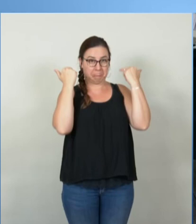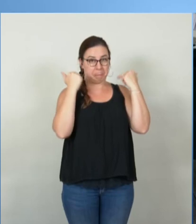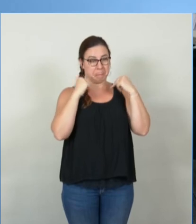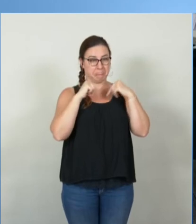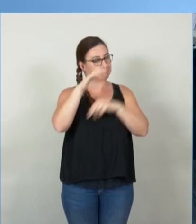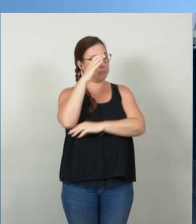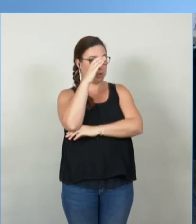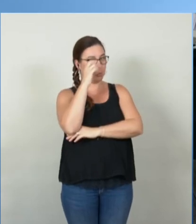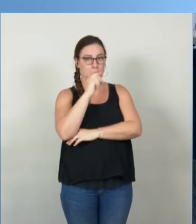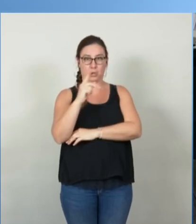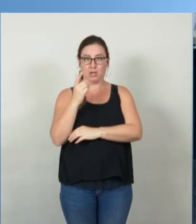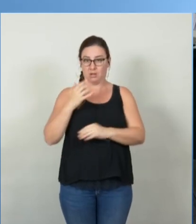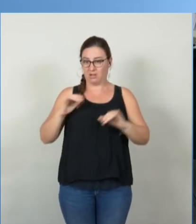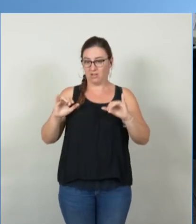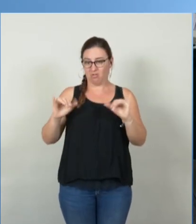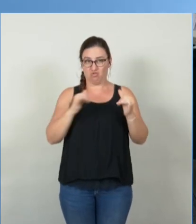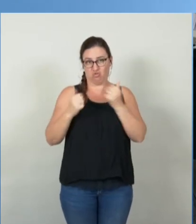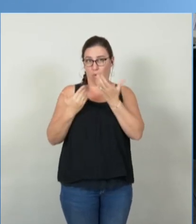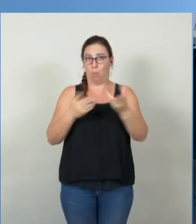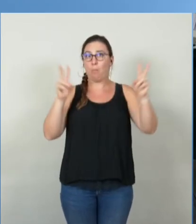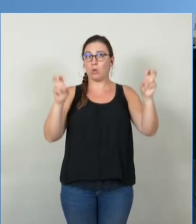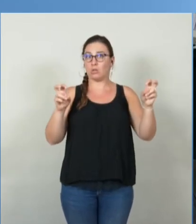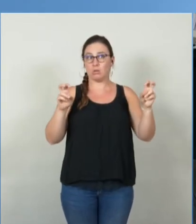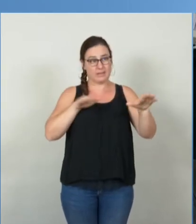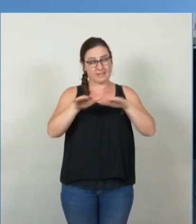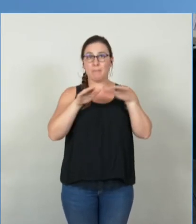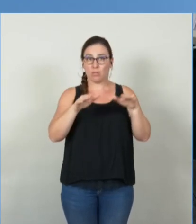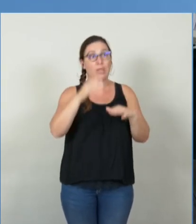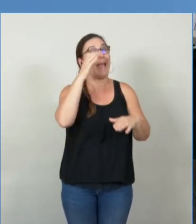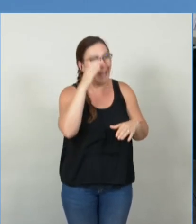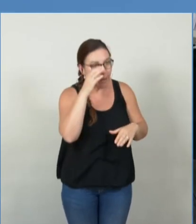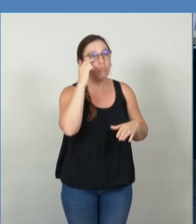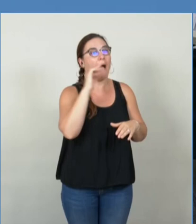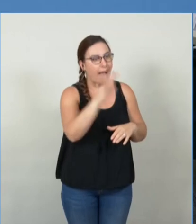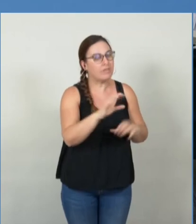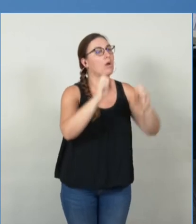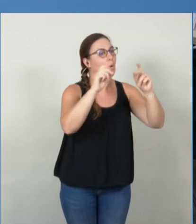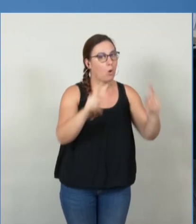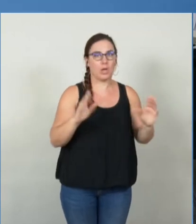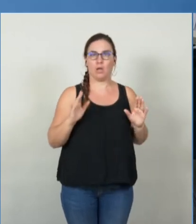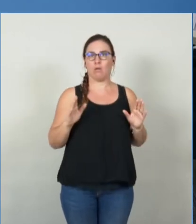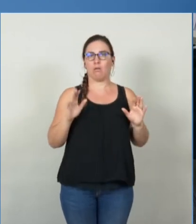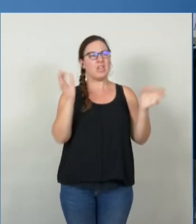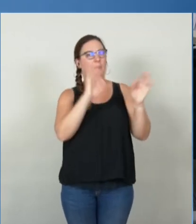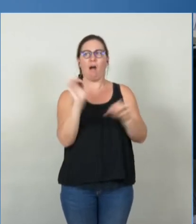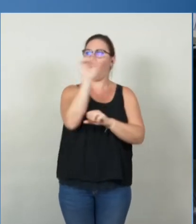avis là puisque c'est le jeu que nous proposons et c'est ce cette façon que nous pensons indispensable d'exercer